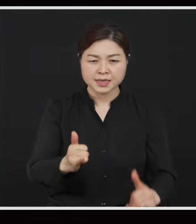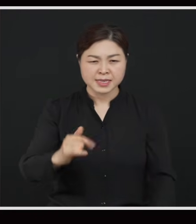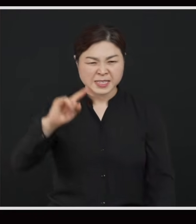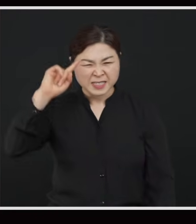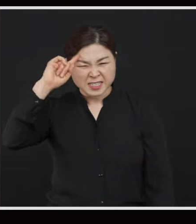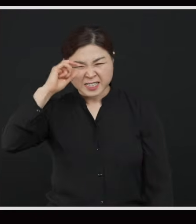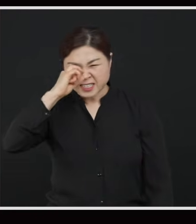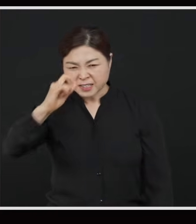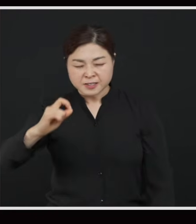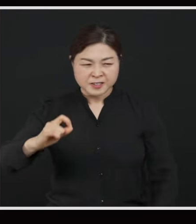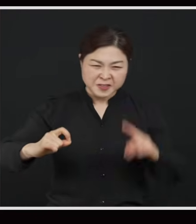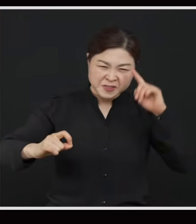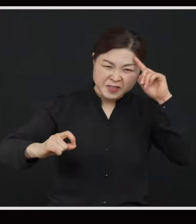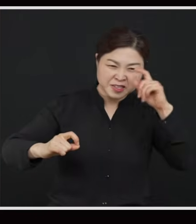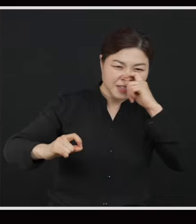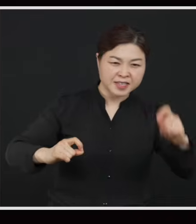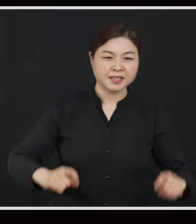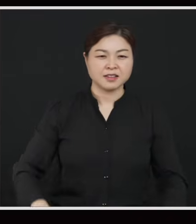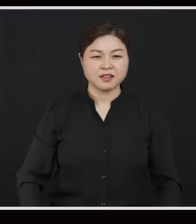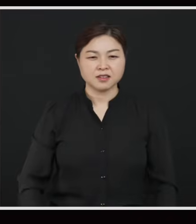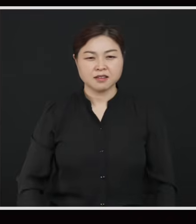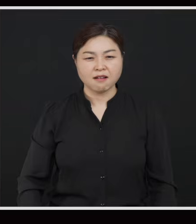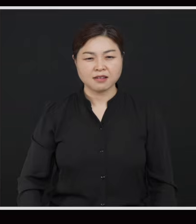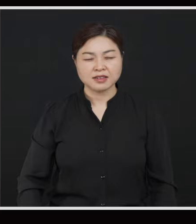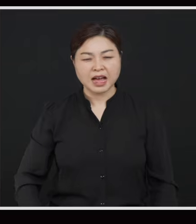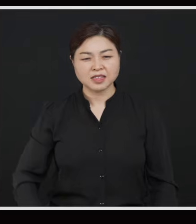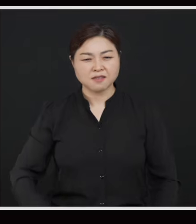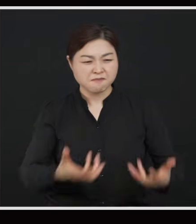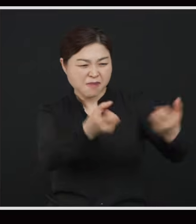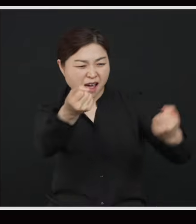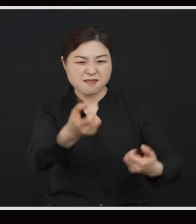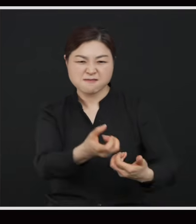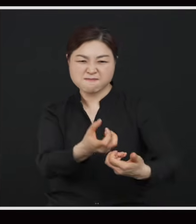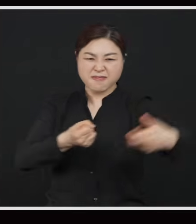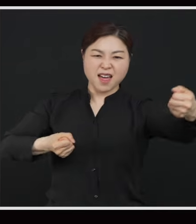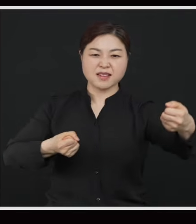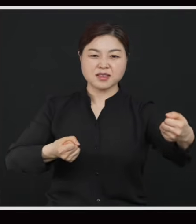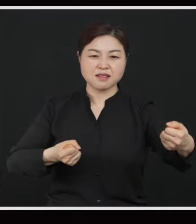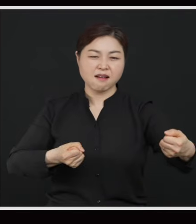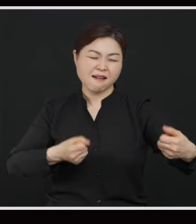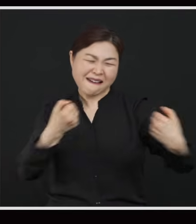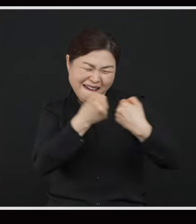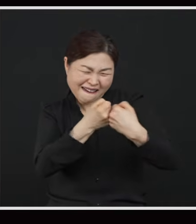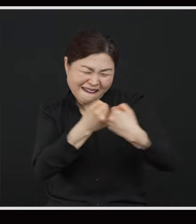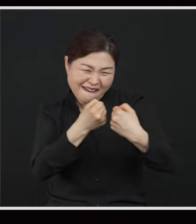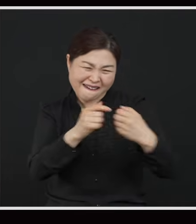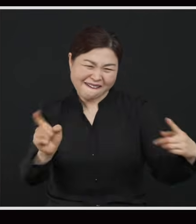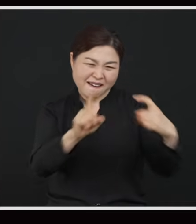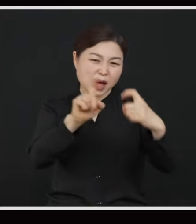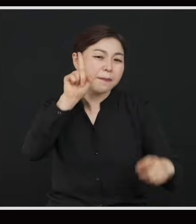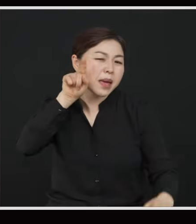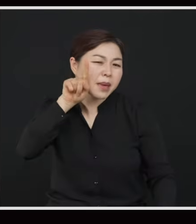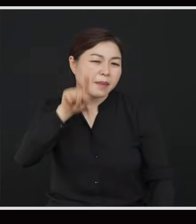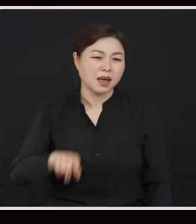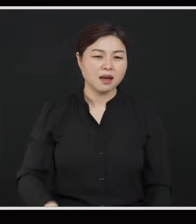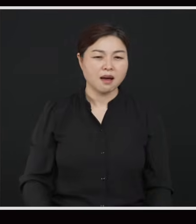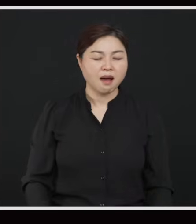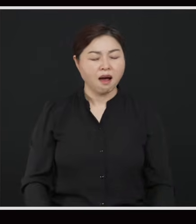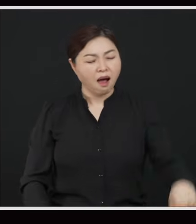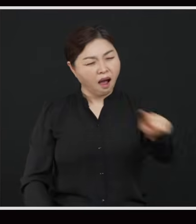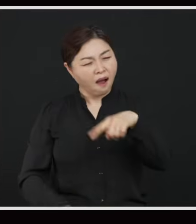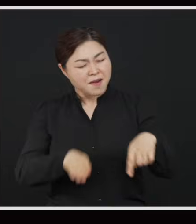사람들이 신경이 예민해집니다. 예민해져가지고 그 안에서 막 두 편으로 나뉘어서 매일 막 싸우는 거예요.